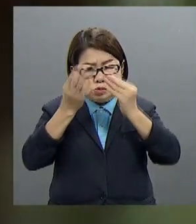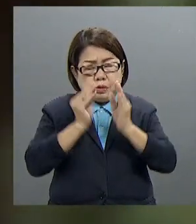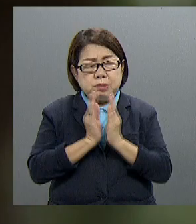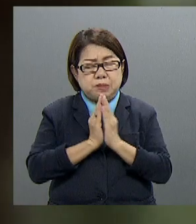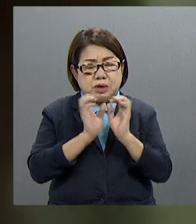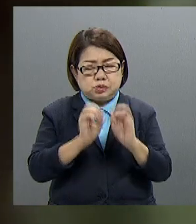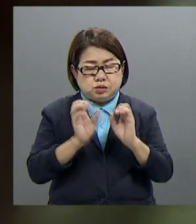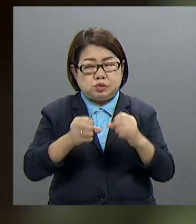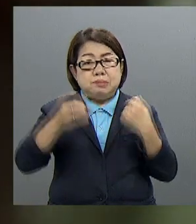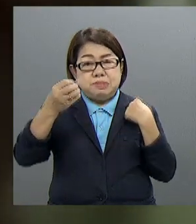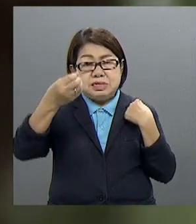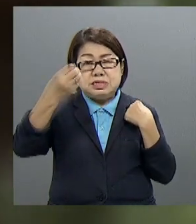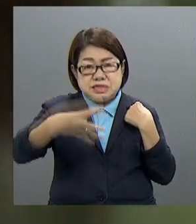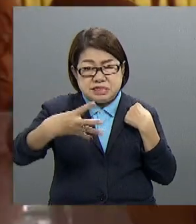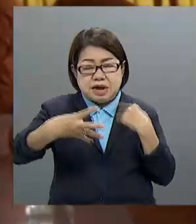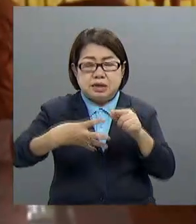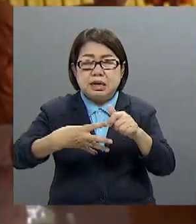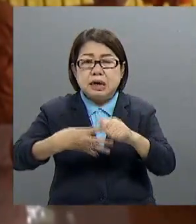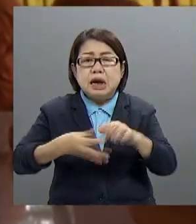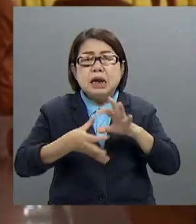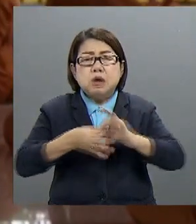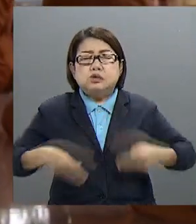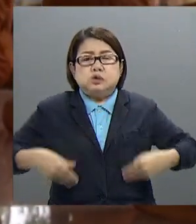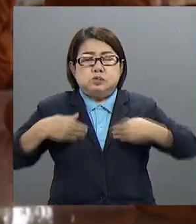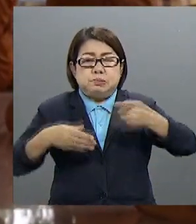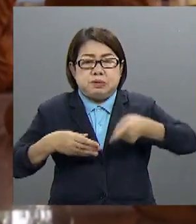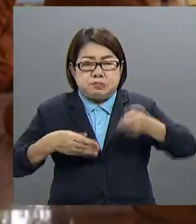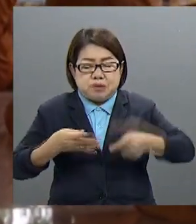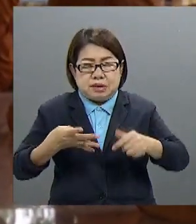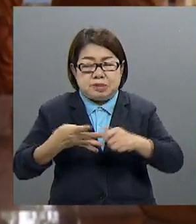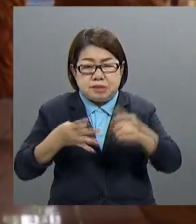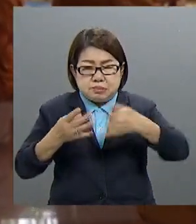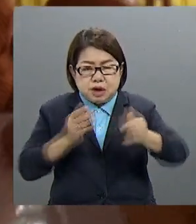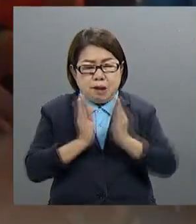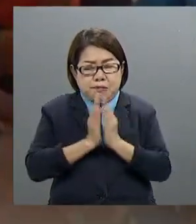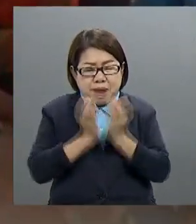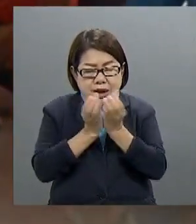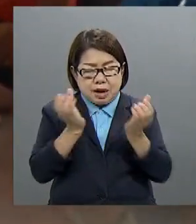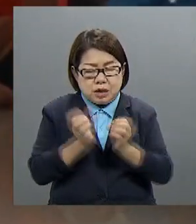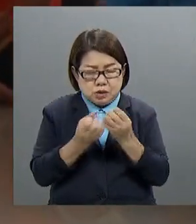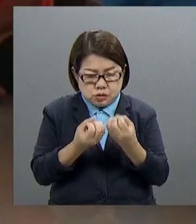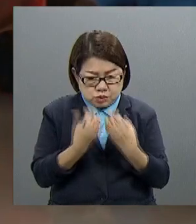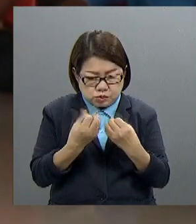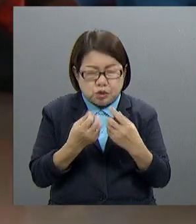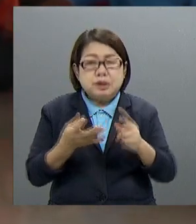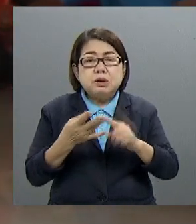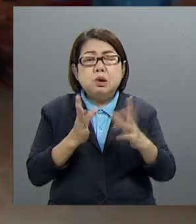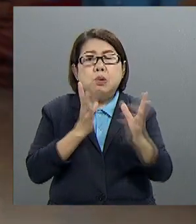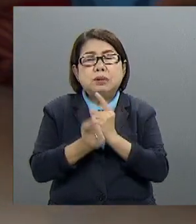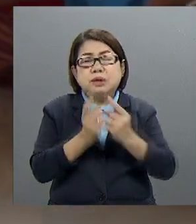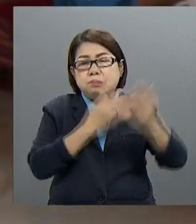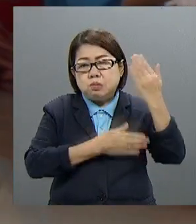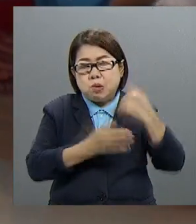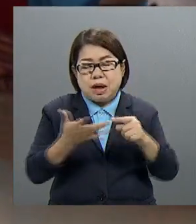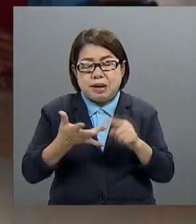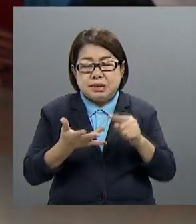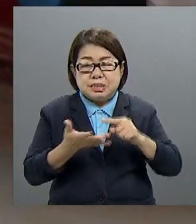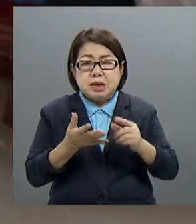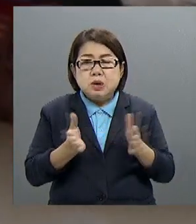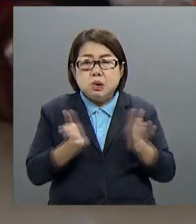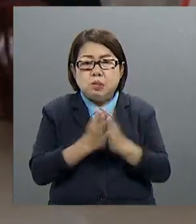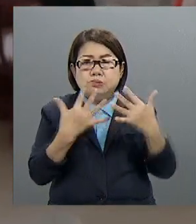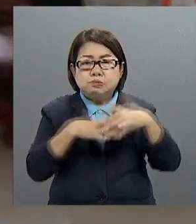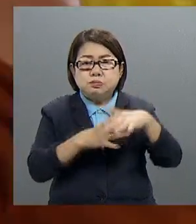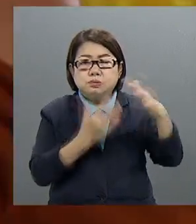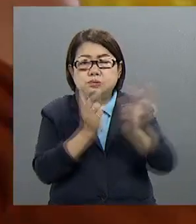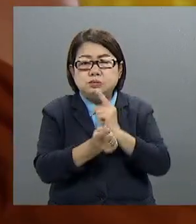ยการใช้ชีวิตประจำวันการศึกษาธรรมะและวัฒนธรรมประเพณีการศึกษารวมถึงการอยู่ร่วมกันในสังคม และอยาก